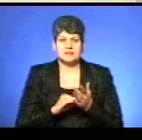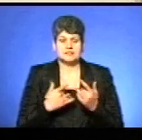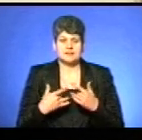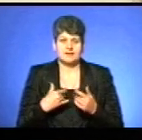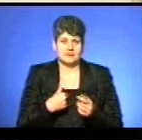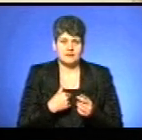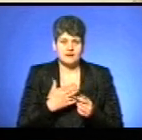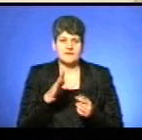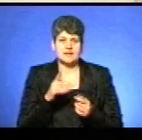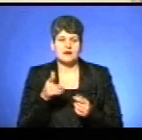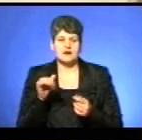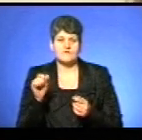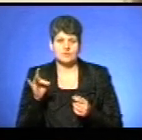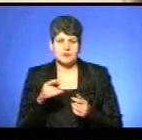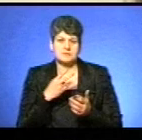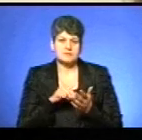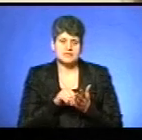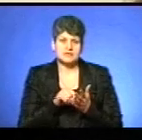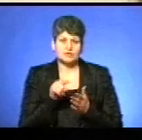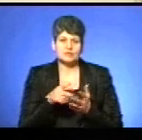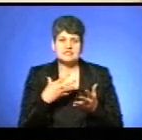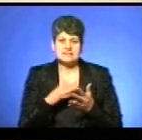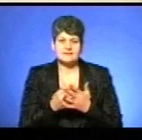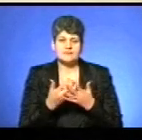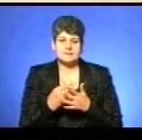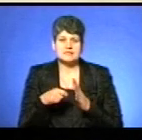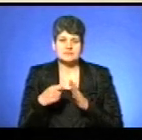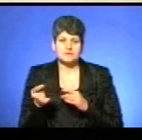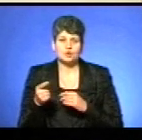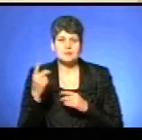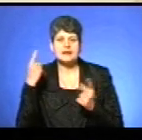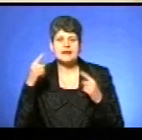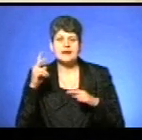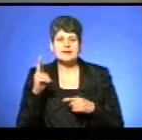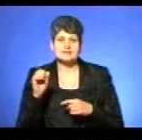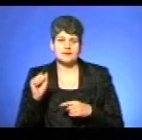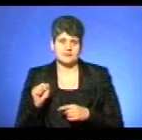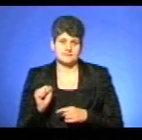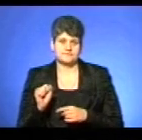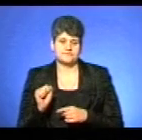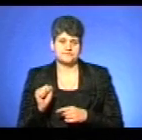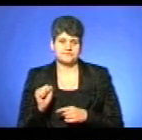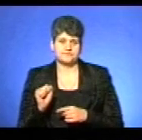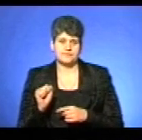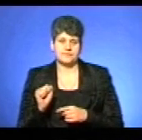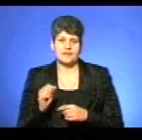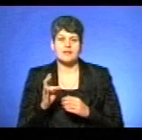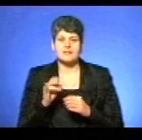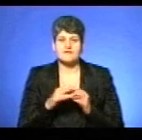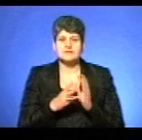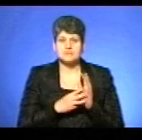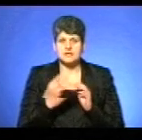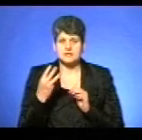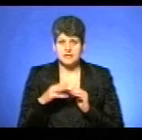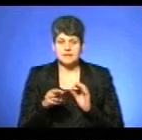Віталій Гавура 20 грудня представить тут свій фільм, який він знімав у Тернополі. Казка. На